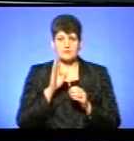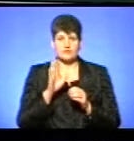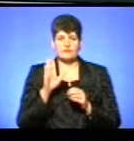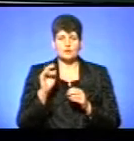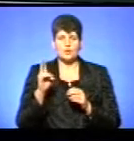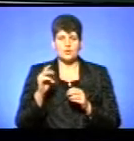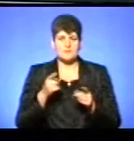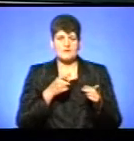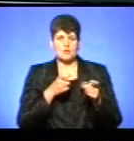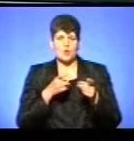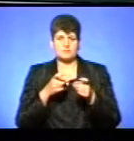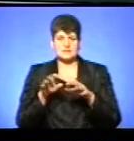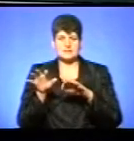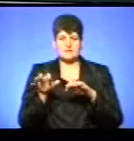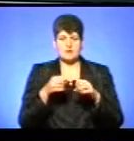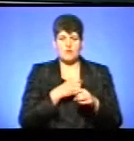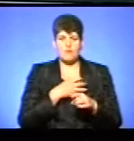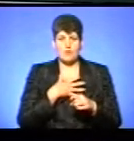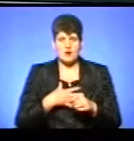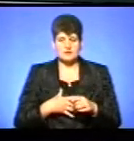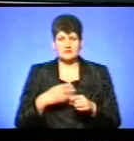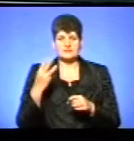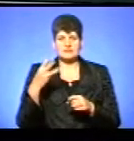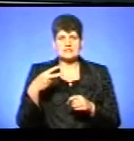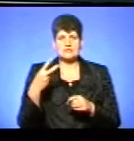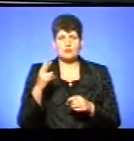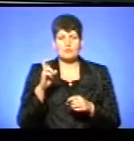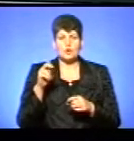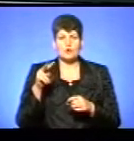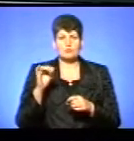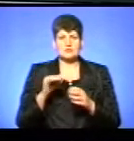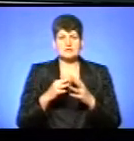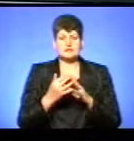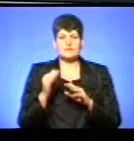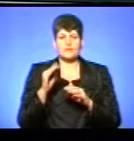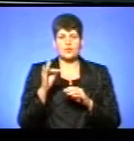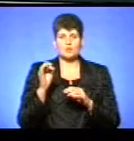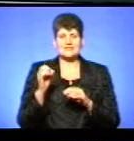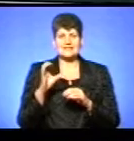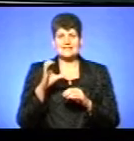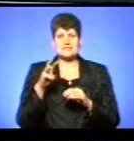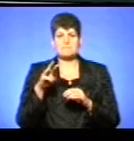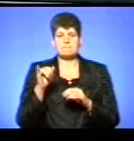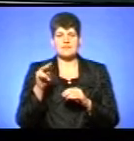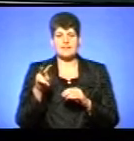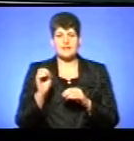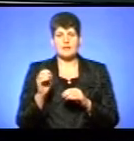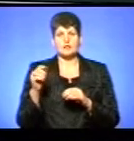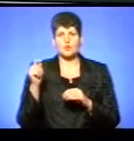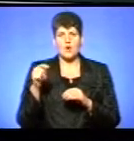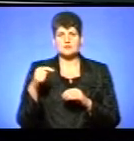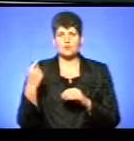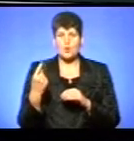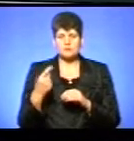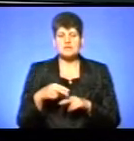під обстрілом вивозив поранених в бою за 32-й блокпост в районі селища Фрунзе та села Сміле Луганської області